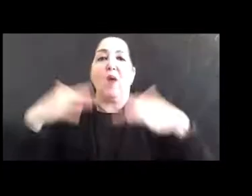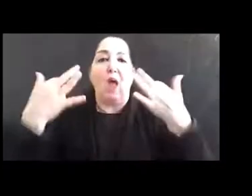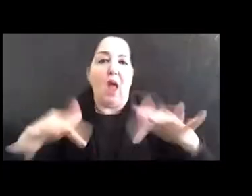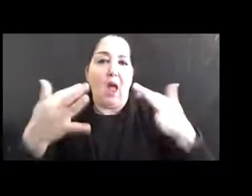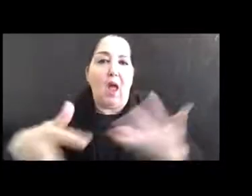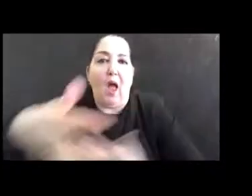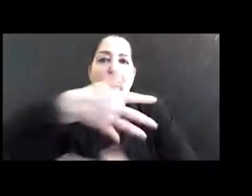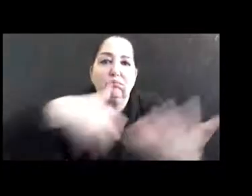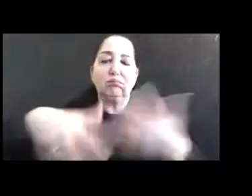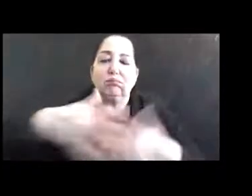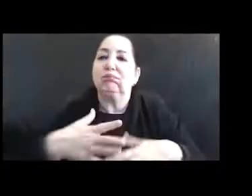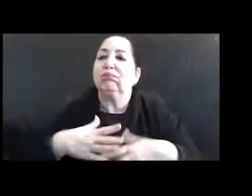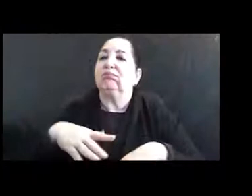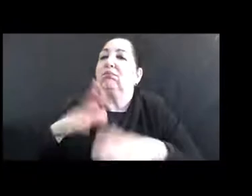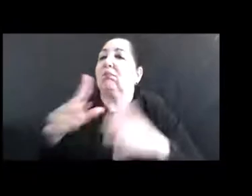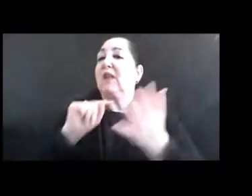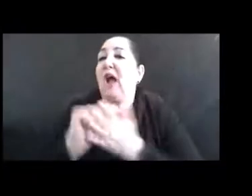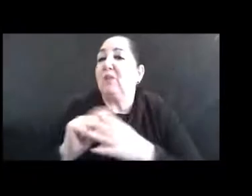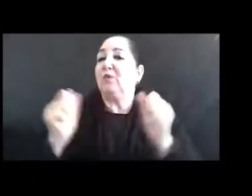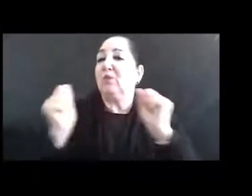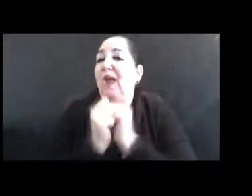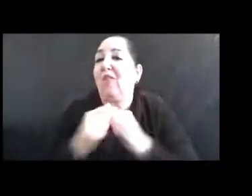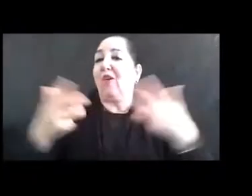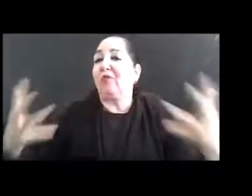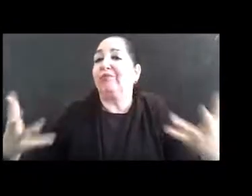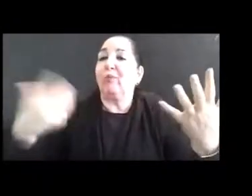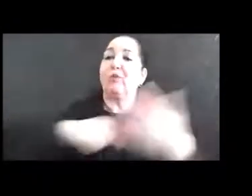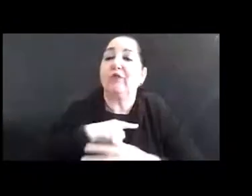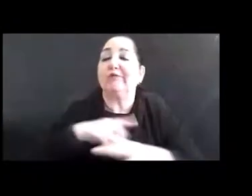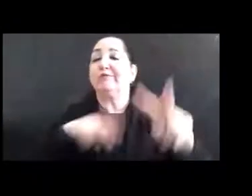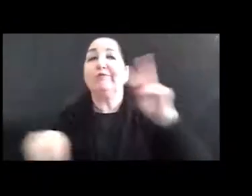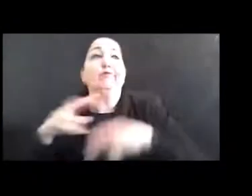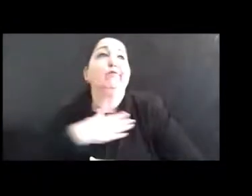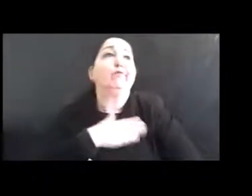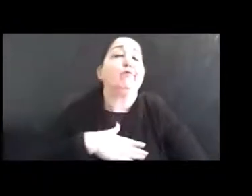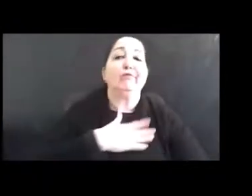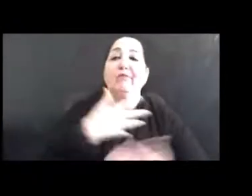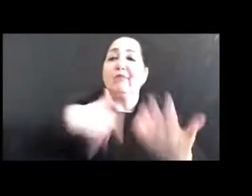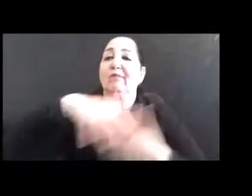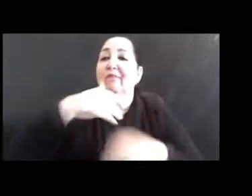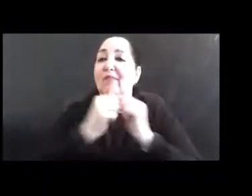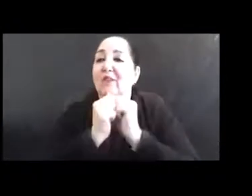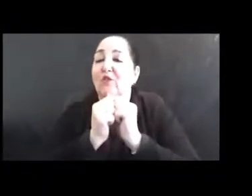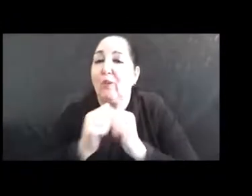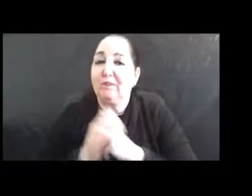misalnya penongkrongan, menghabiskan waktu satu sama lain tanpa tujuan.